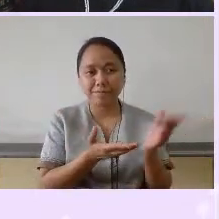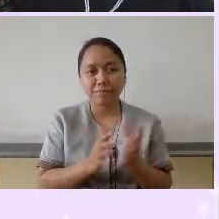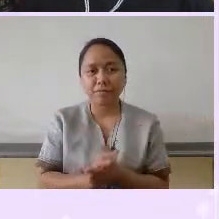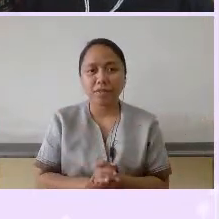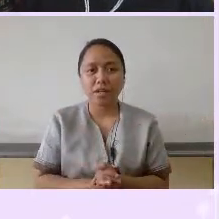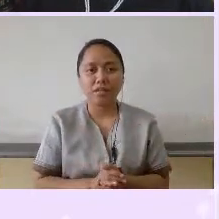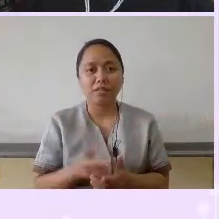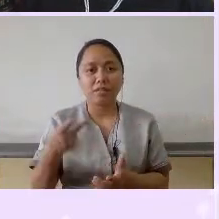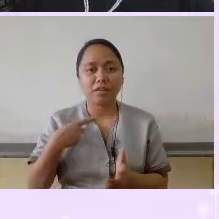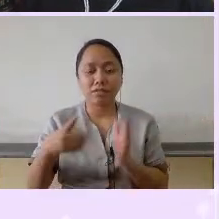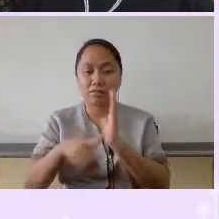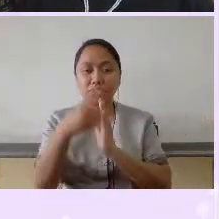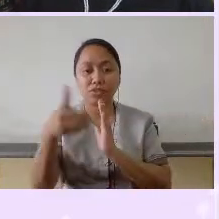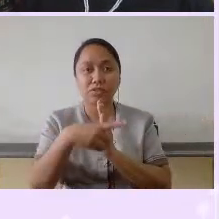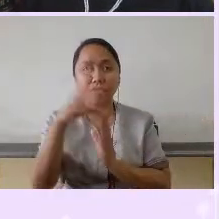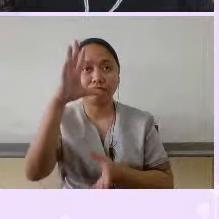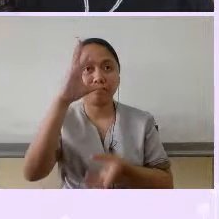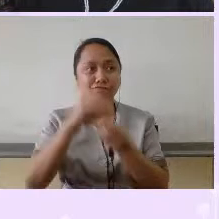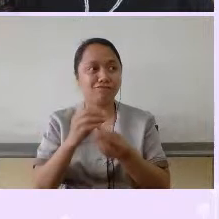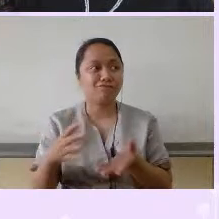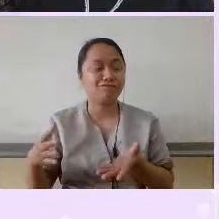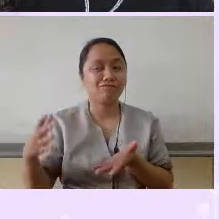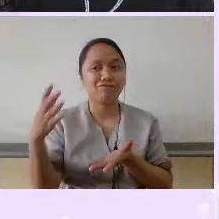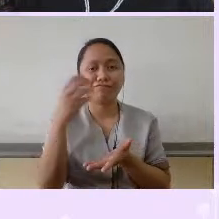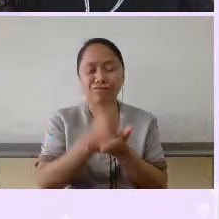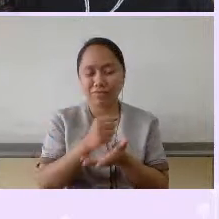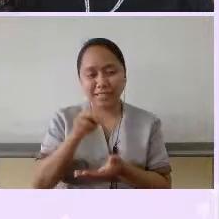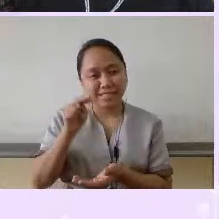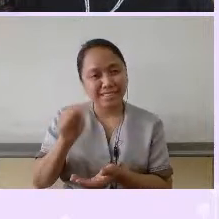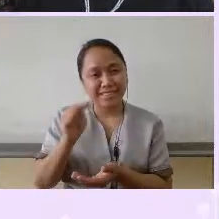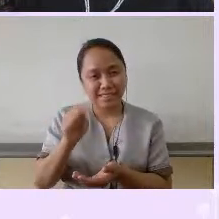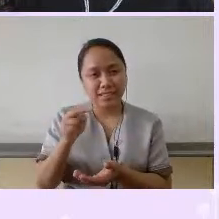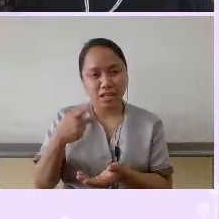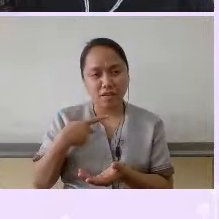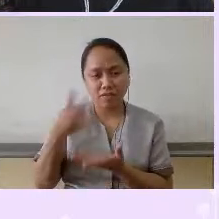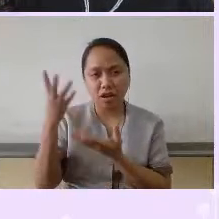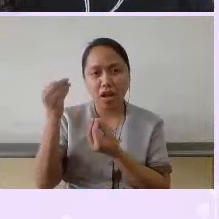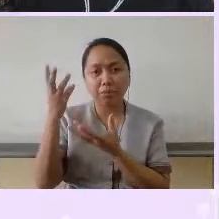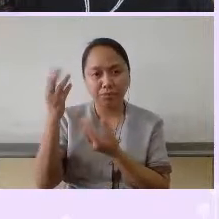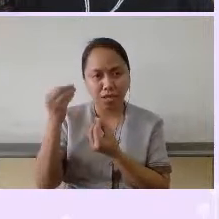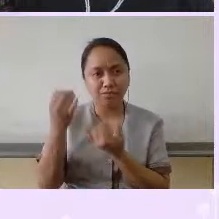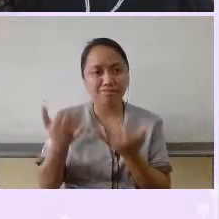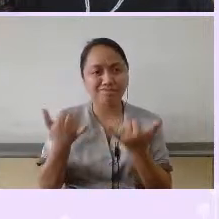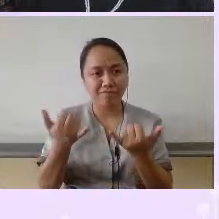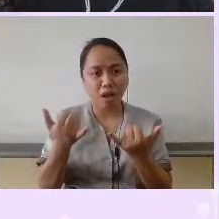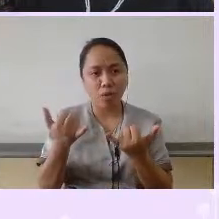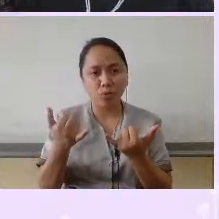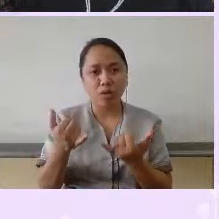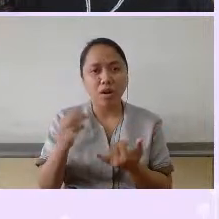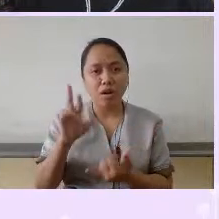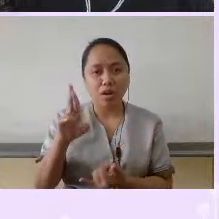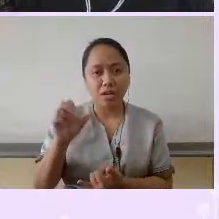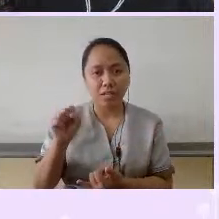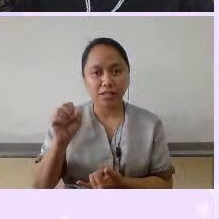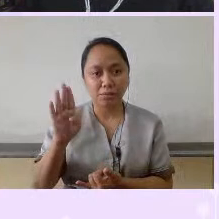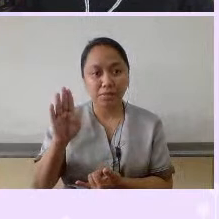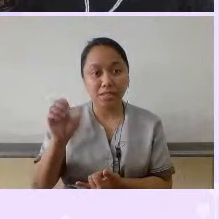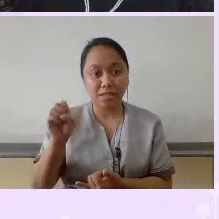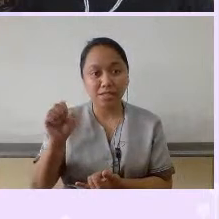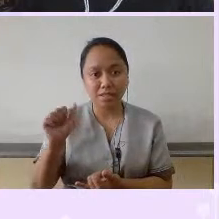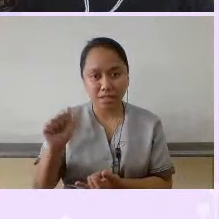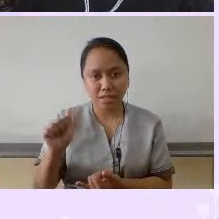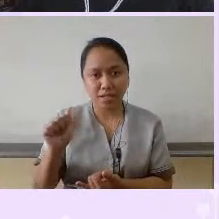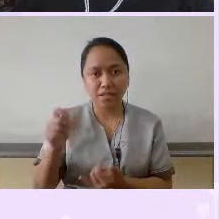tool na masasabi natin. And ito na po yung latest data ng ng RSBSA, yung